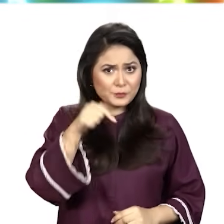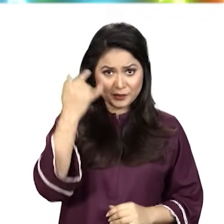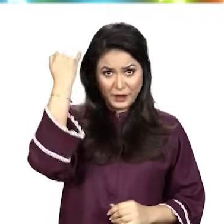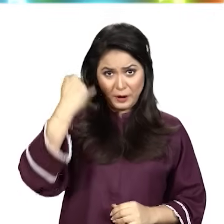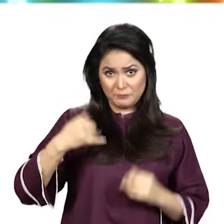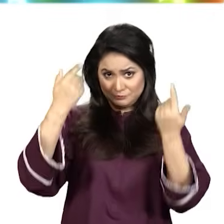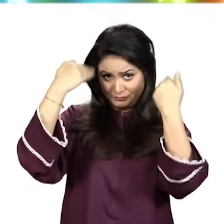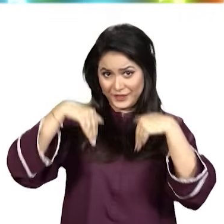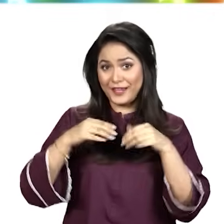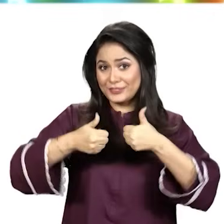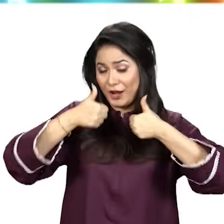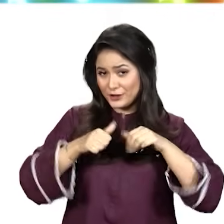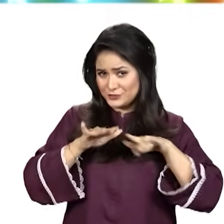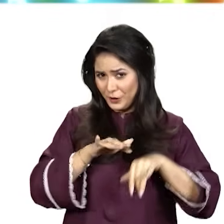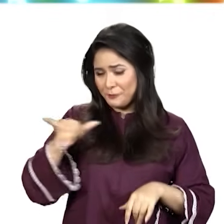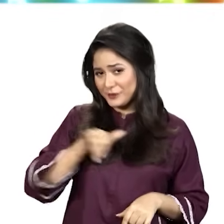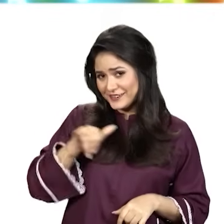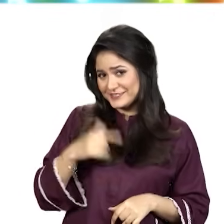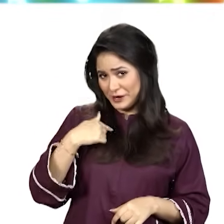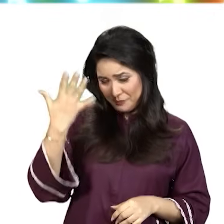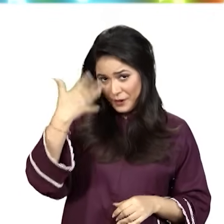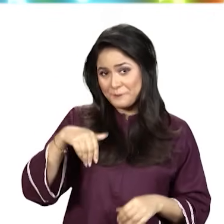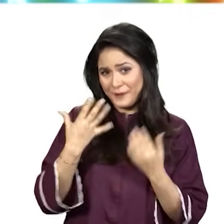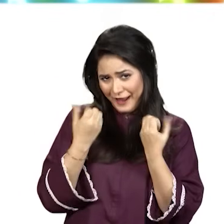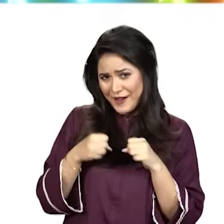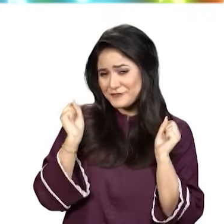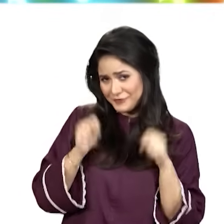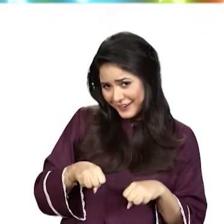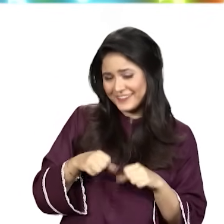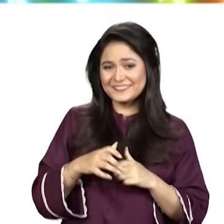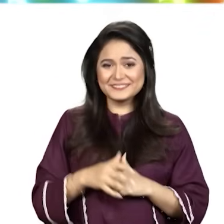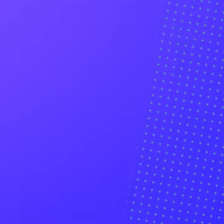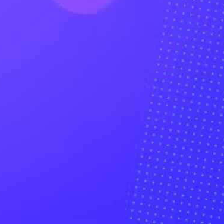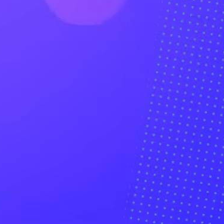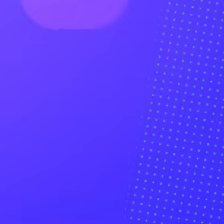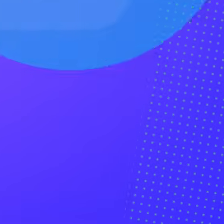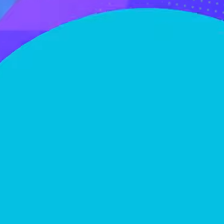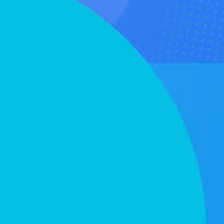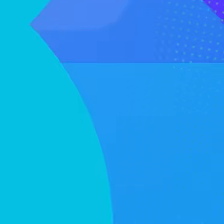आप एक सुपर कंप्यूटर से ज्यादा ताकतवर ऑर्गन अपने जिस्म में साथ लिए घूम रहे हैं?